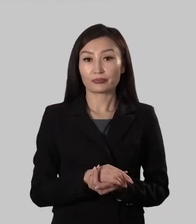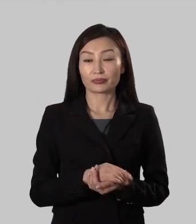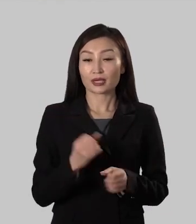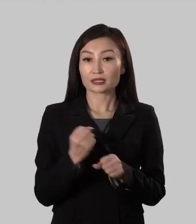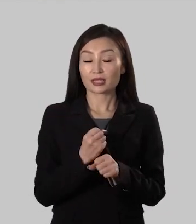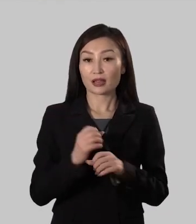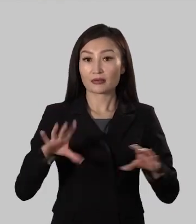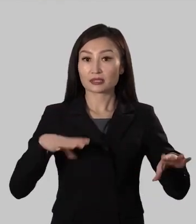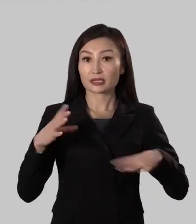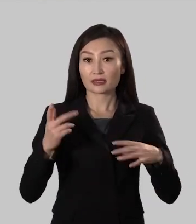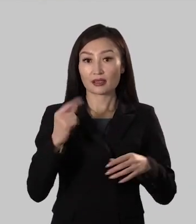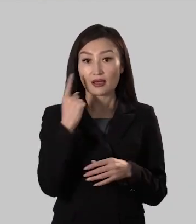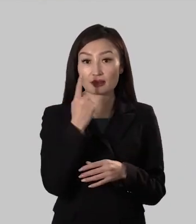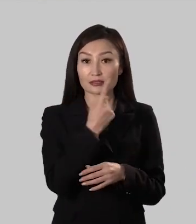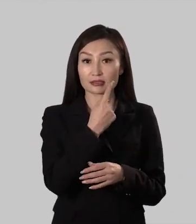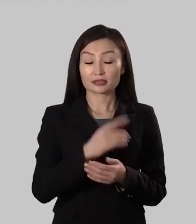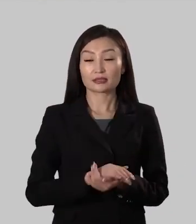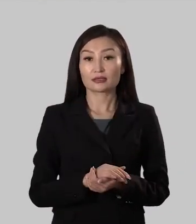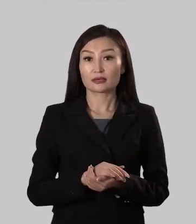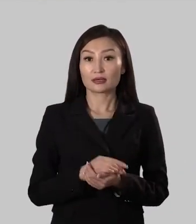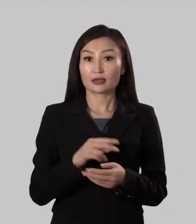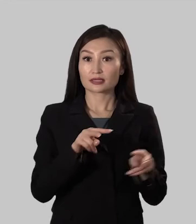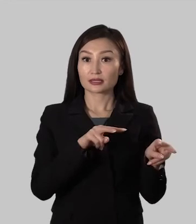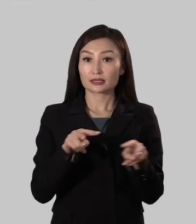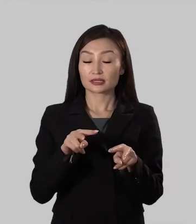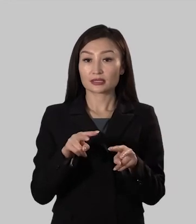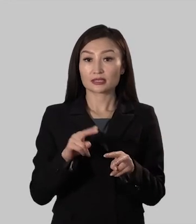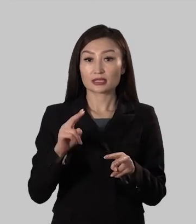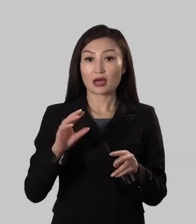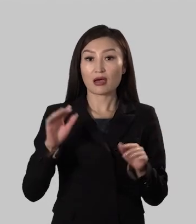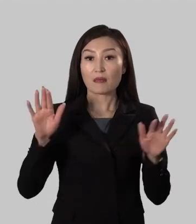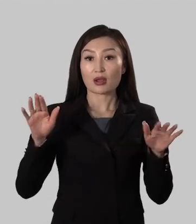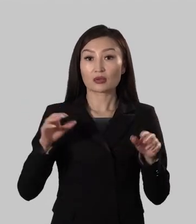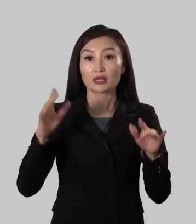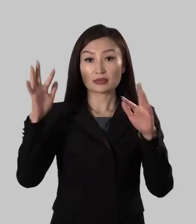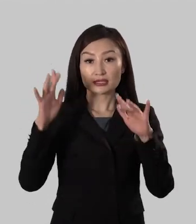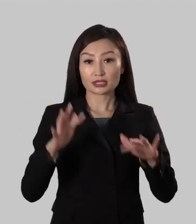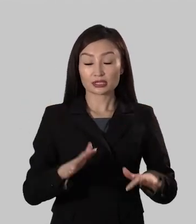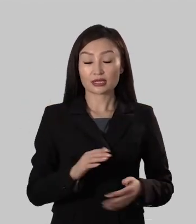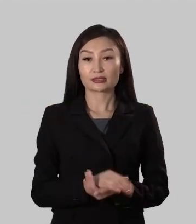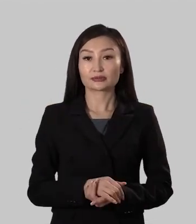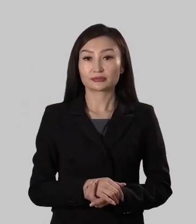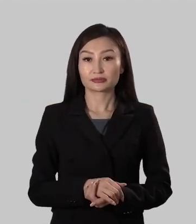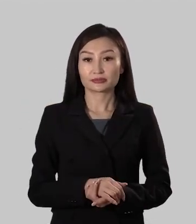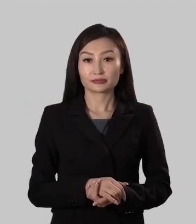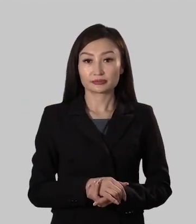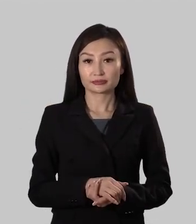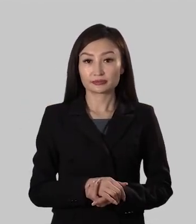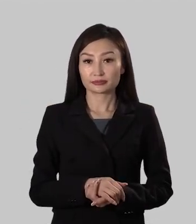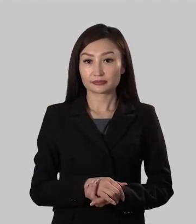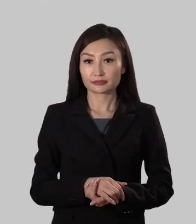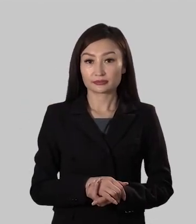Сделаем зарядку для глаз. Следите за полетом снежинок. Снежинки спускаются с